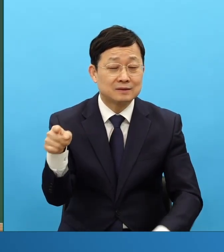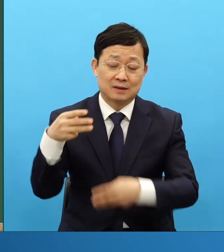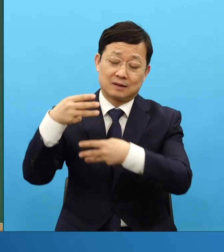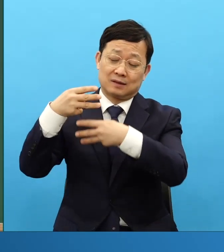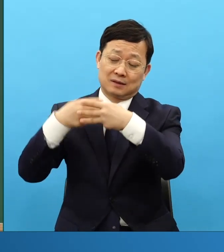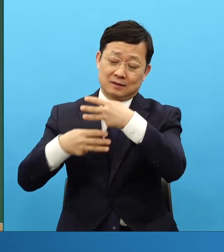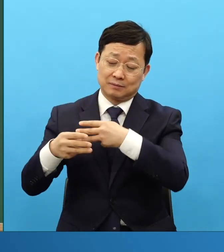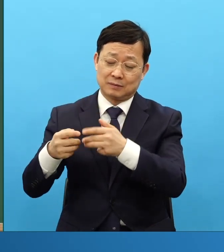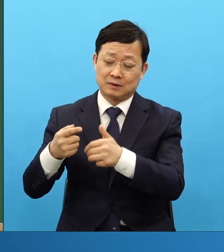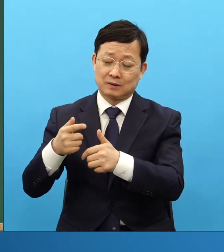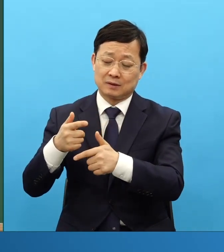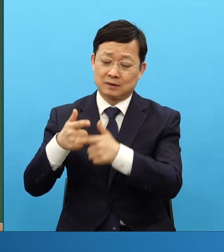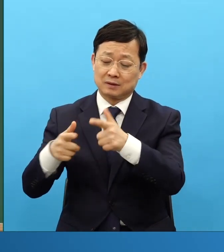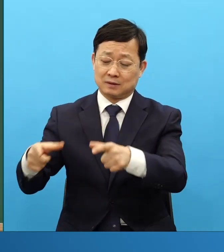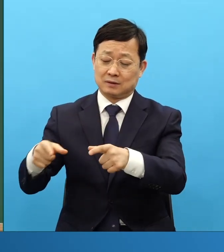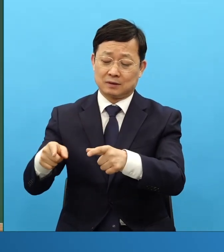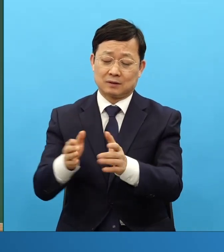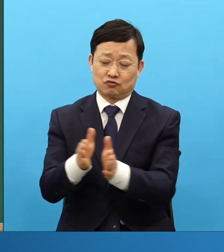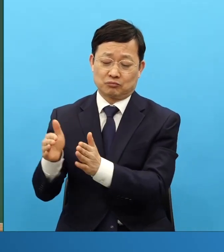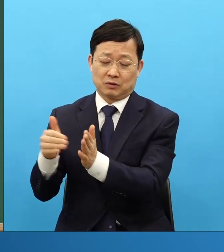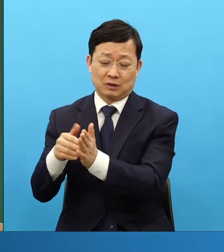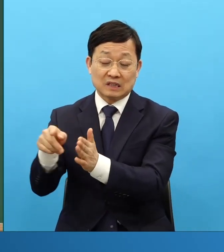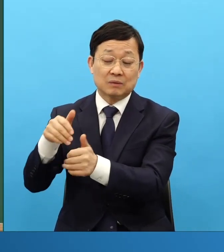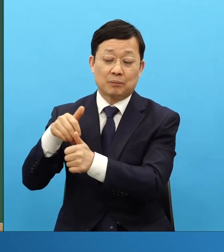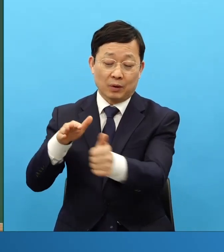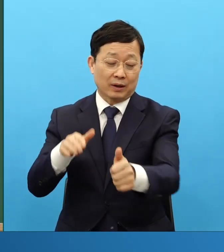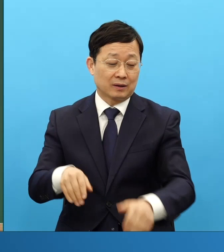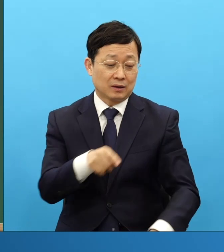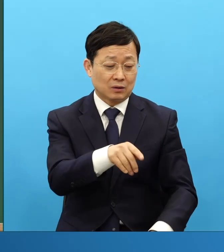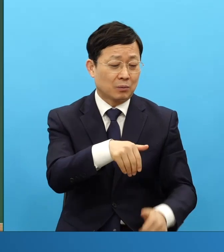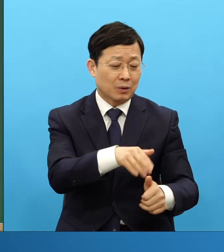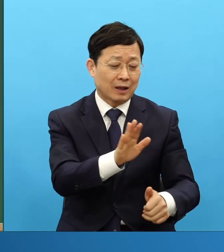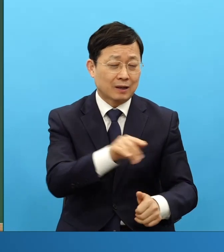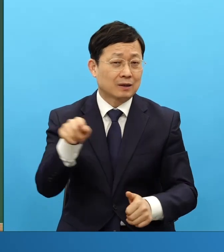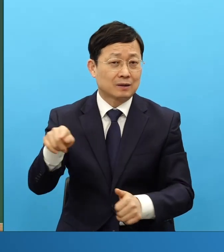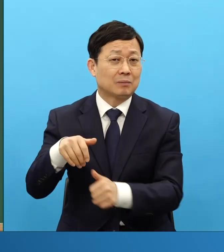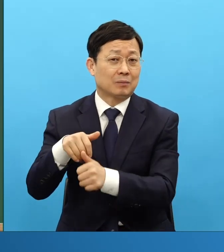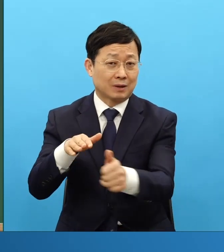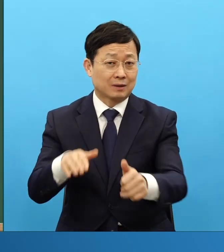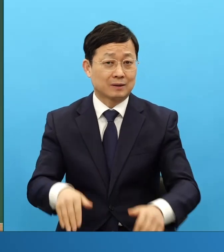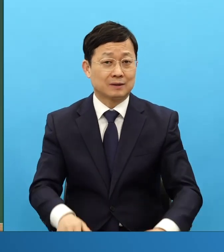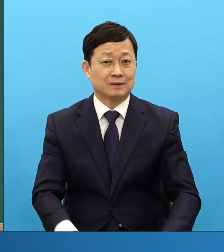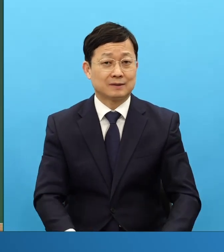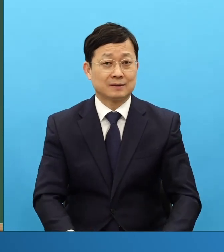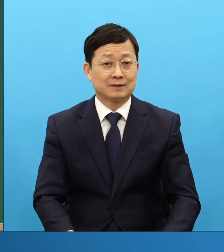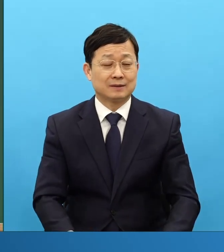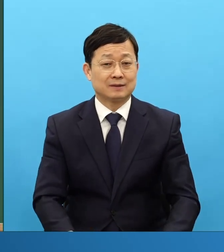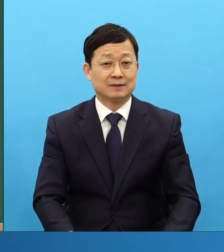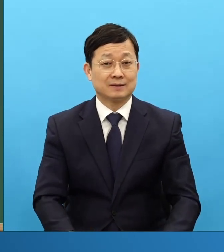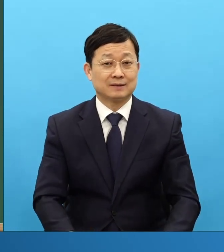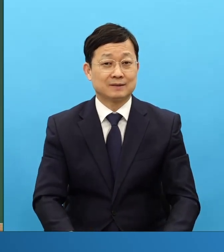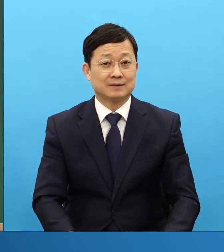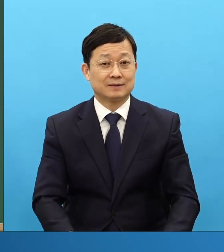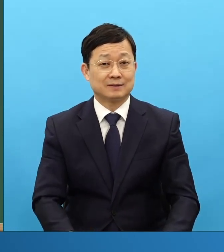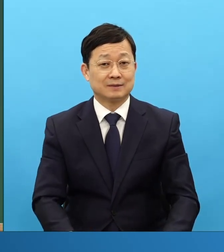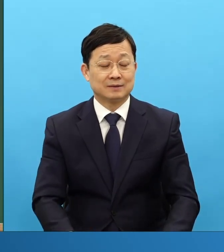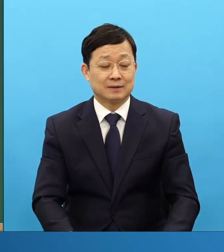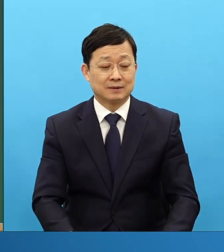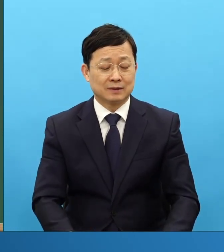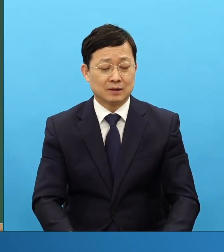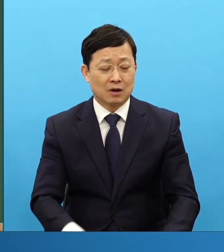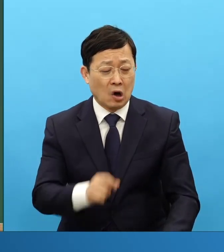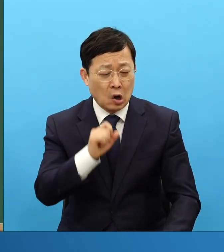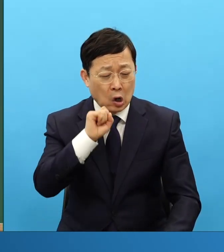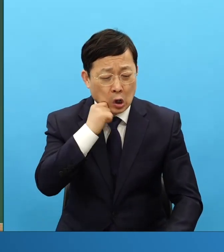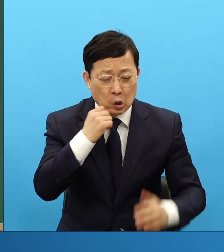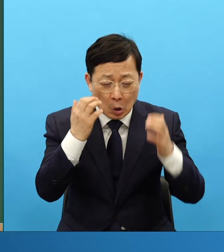그루터기 The stone, 렘넌트를. the remnant. 그러면서 하신 말씀이 조금 더 어려움 더 올 것이다. And